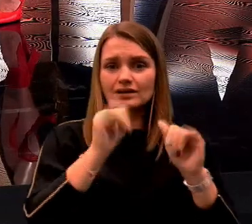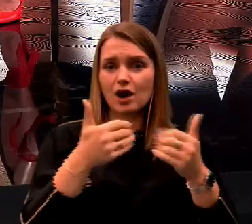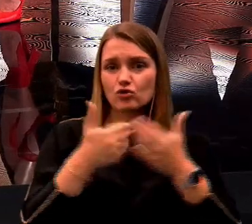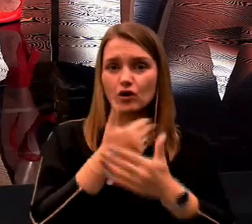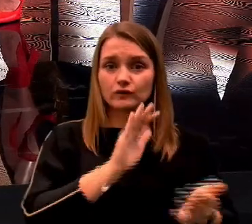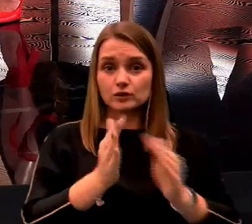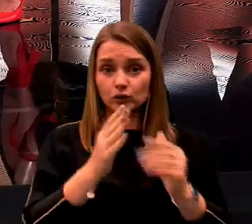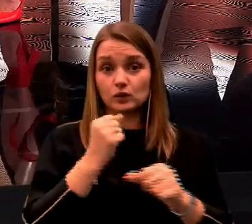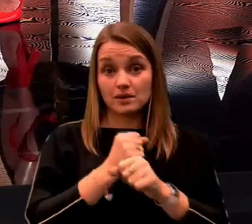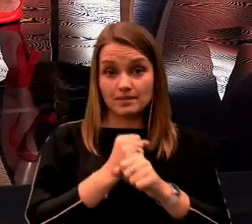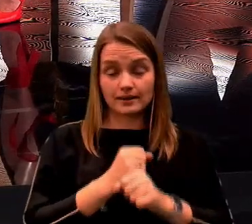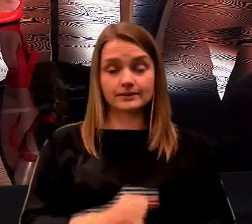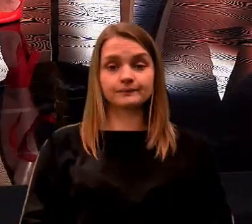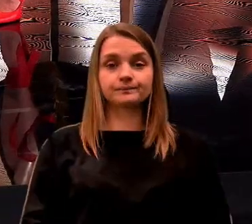że ja